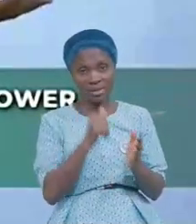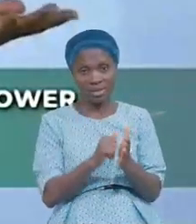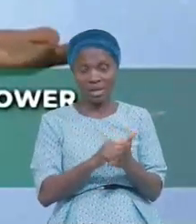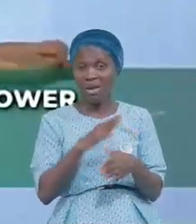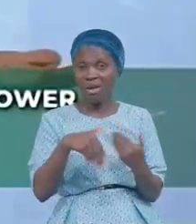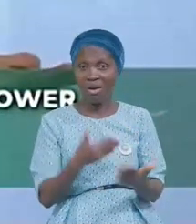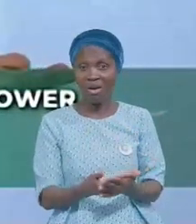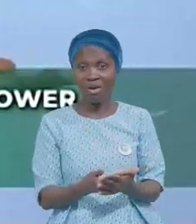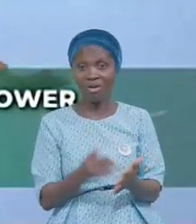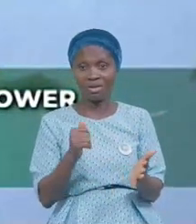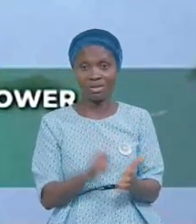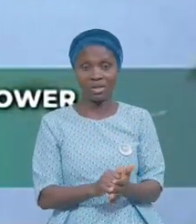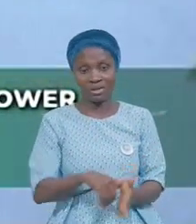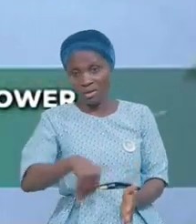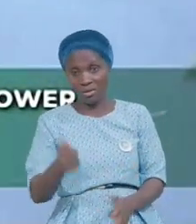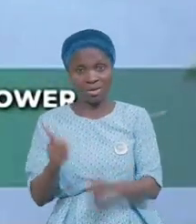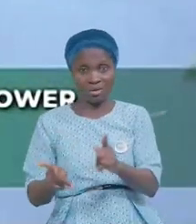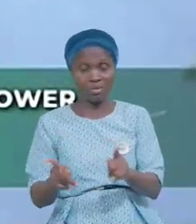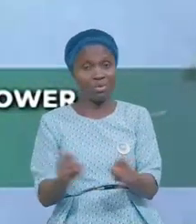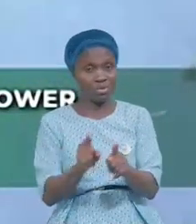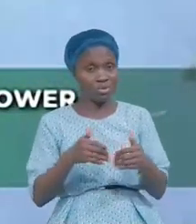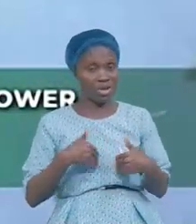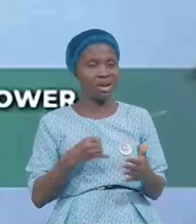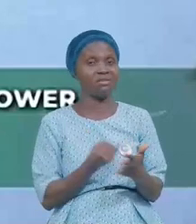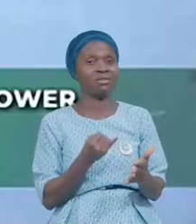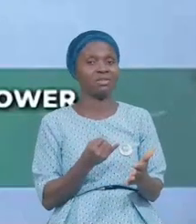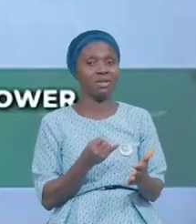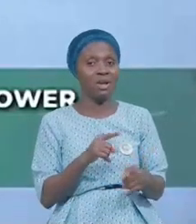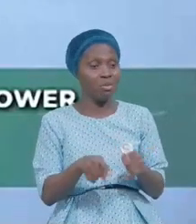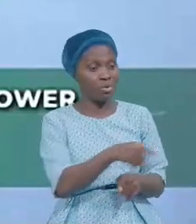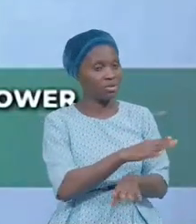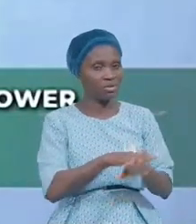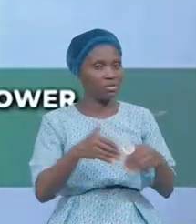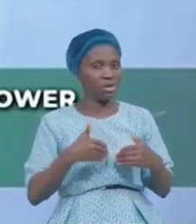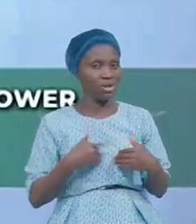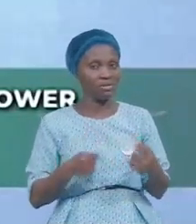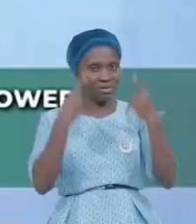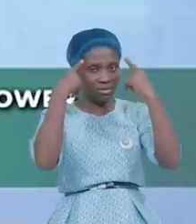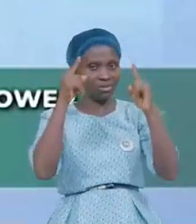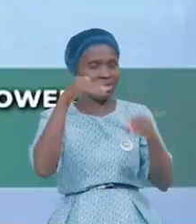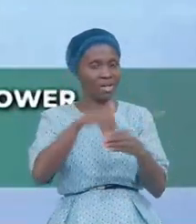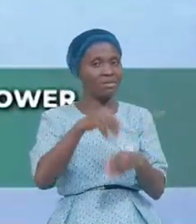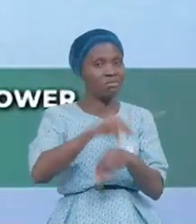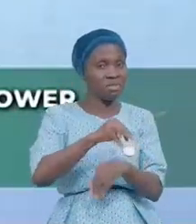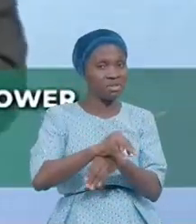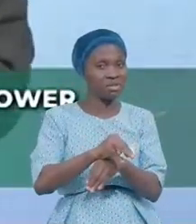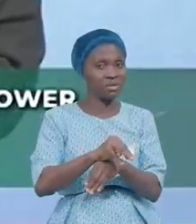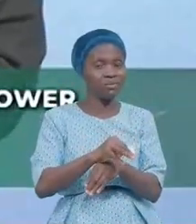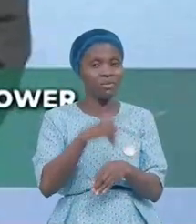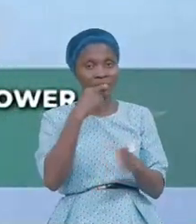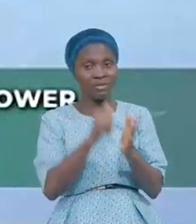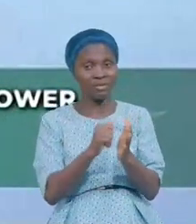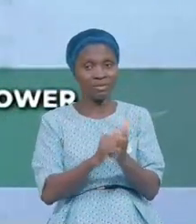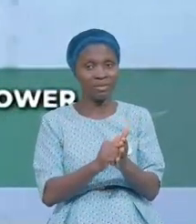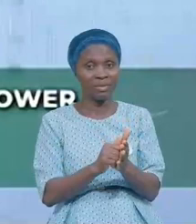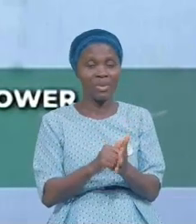qu'autochtone. Cela, les autres aussi l'avaient. Mais il n'avait pas la percée dans le ministère. Aidez, ce